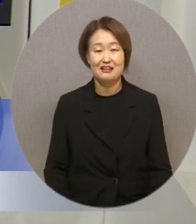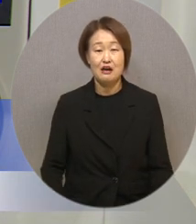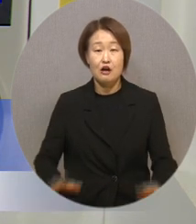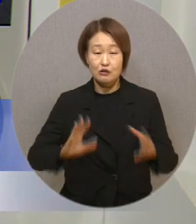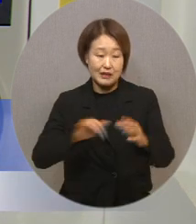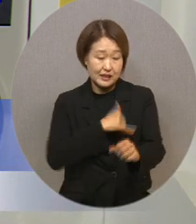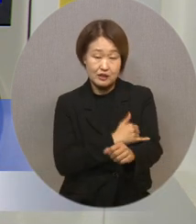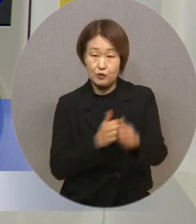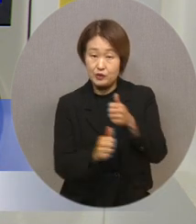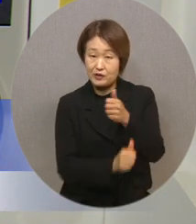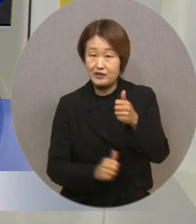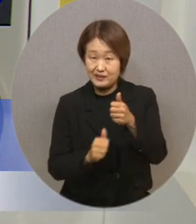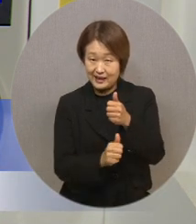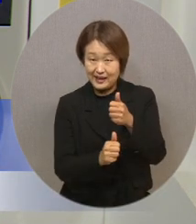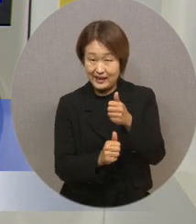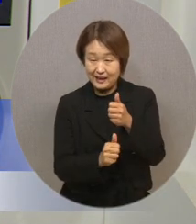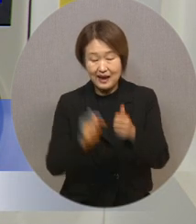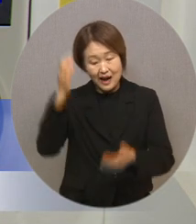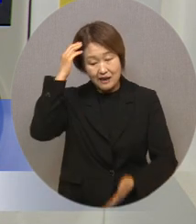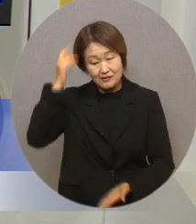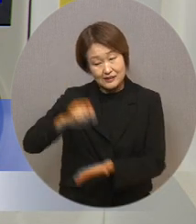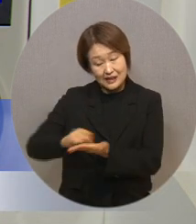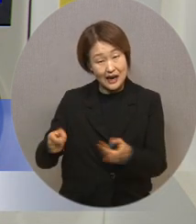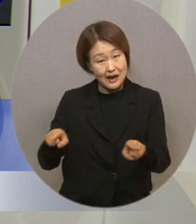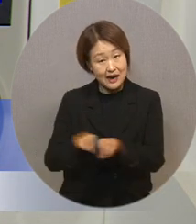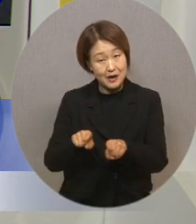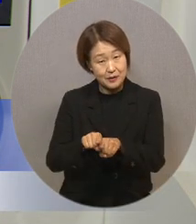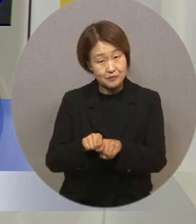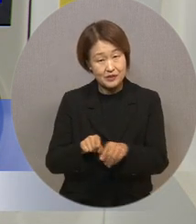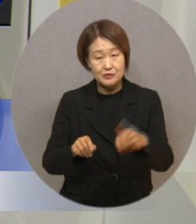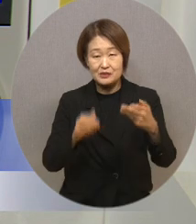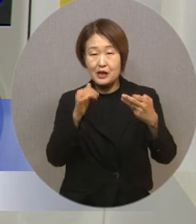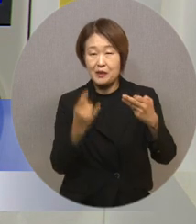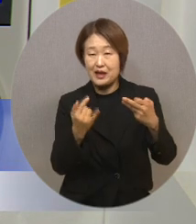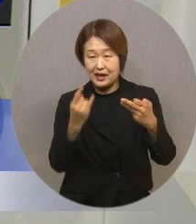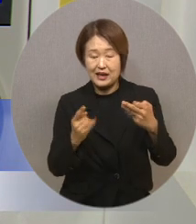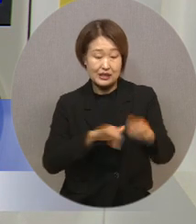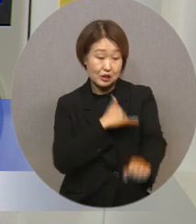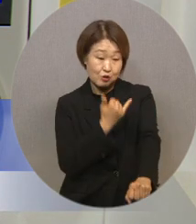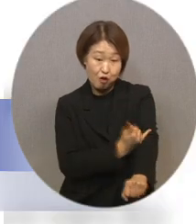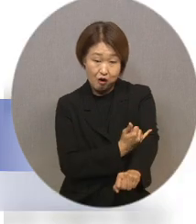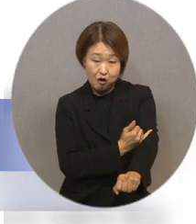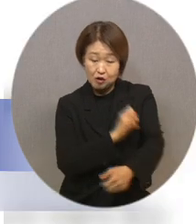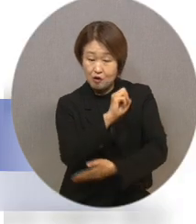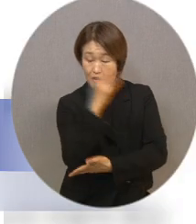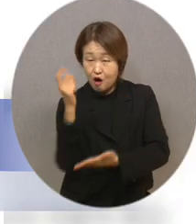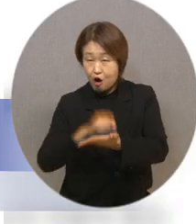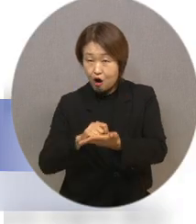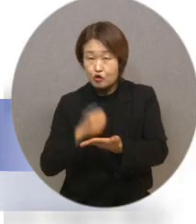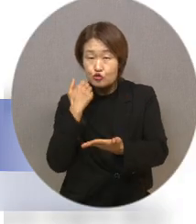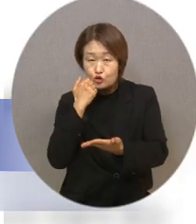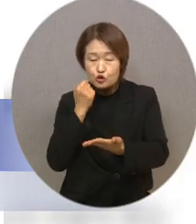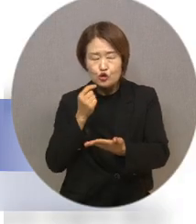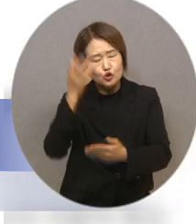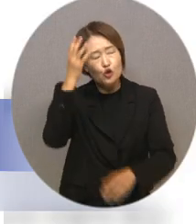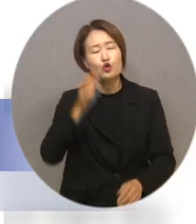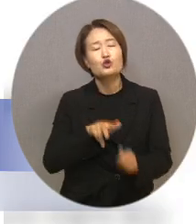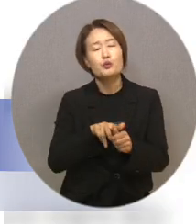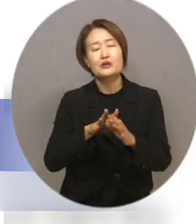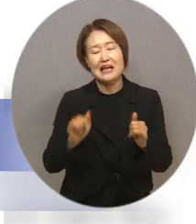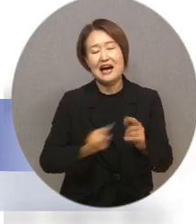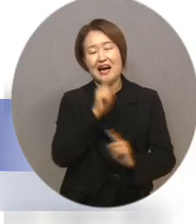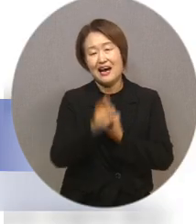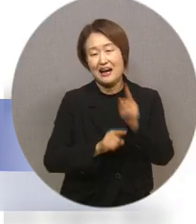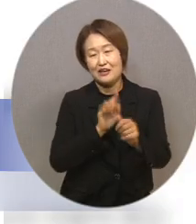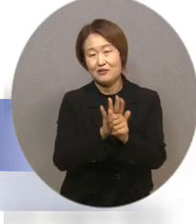국가인권위원회가 한국기자협회와 공동으로 제13회 인권보도상 후보작을 접수합니다. 인권보도상은 인권